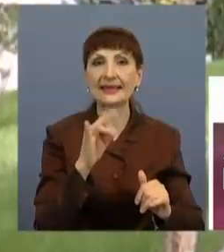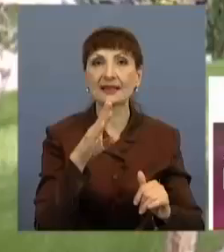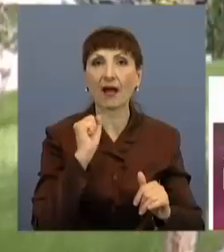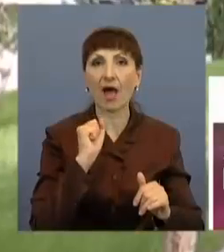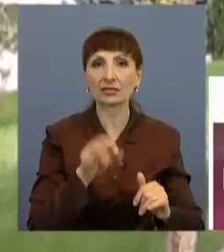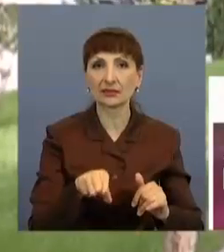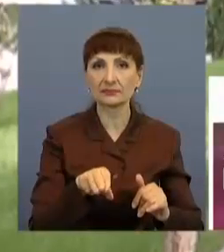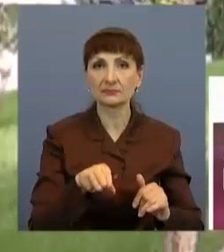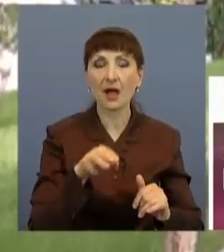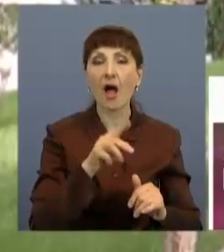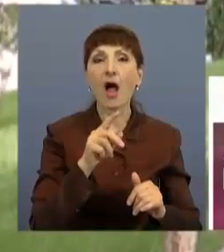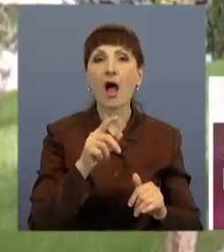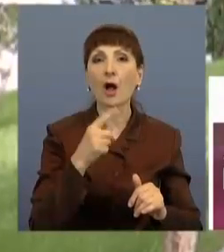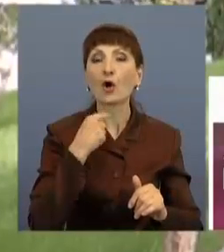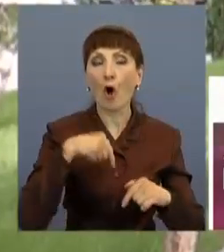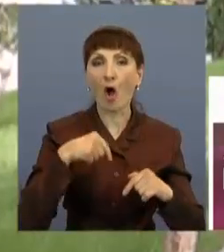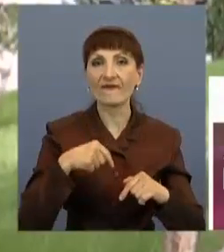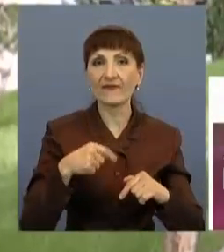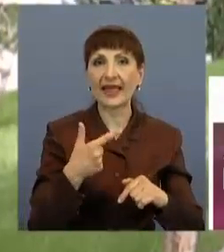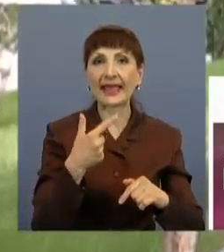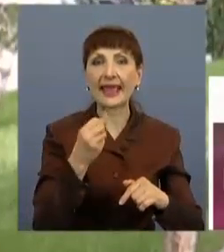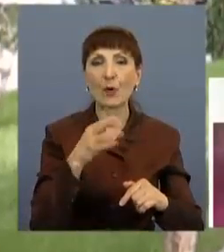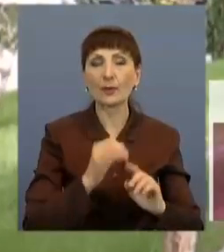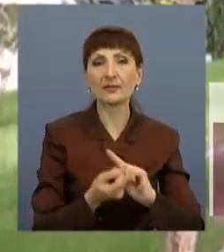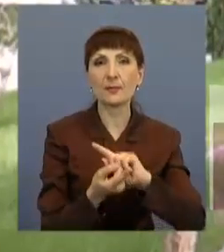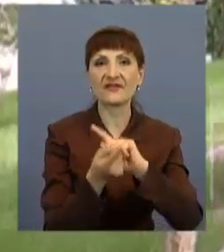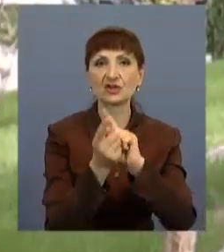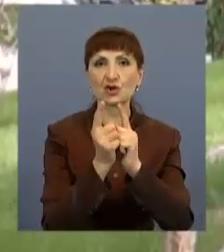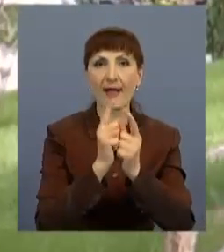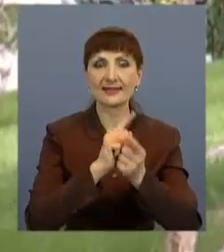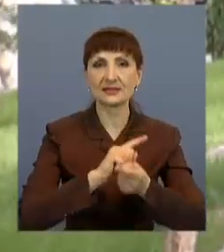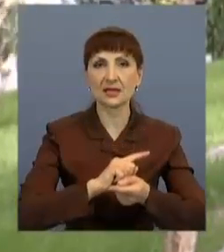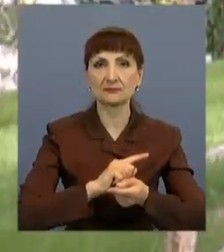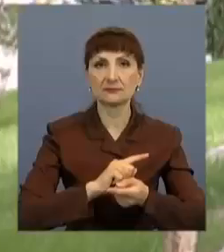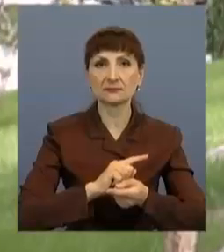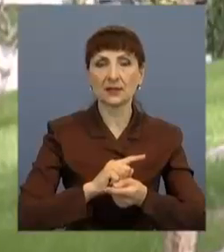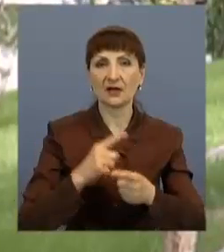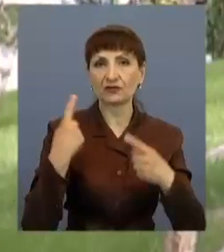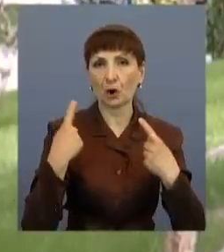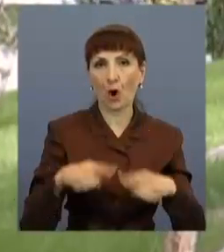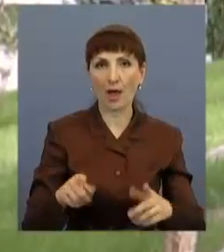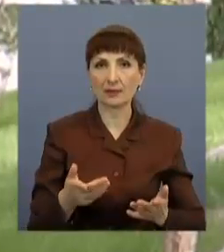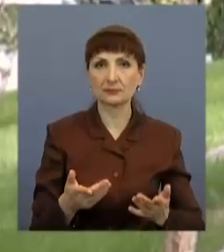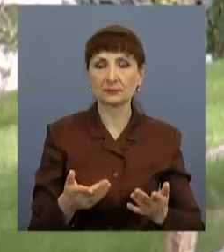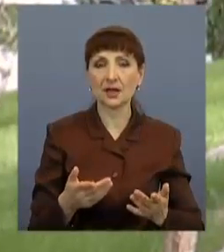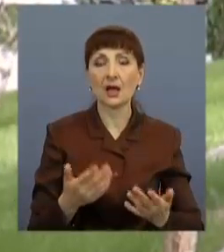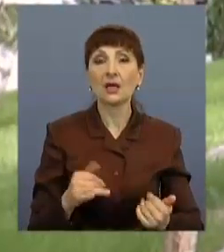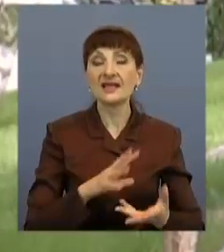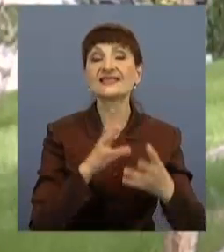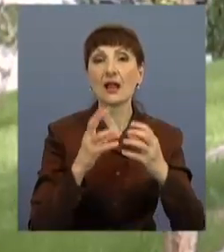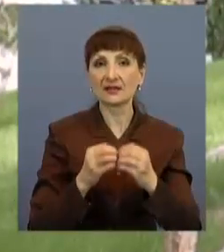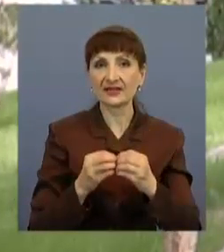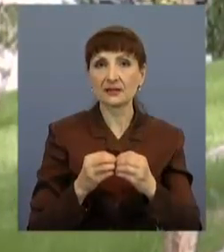нитратов, она способствует превращению гемоглобина в метгемоглобин. И, следовательно,